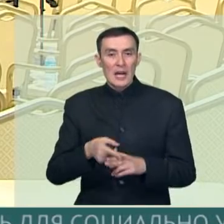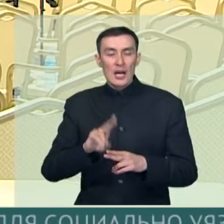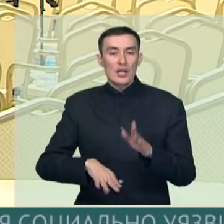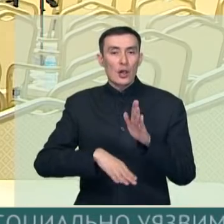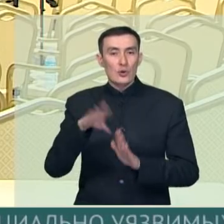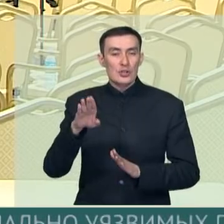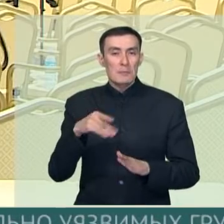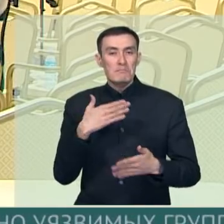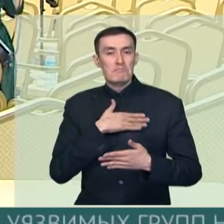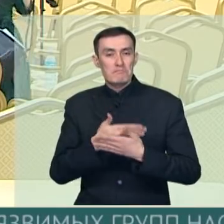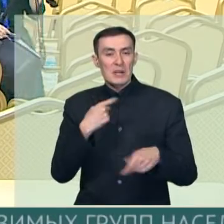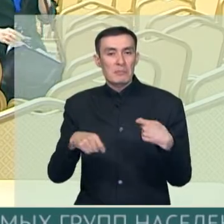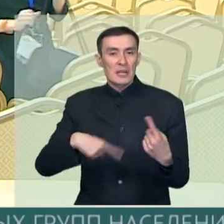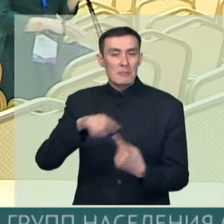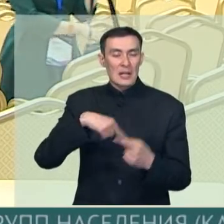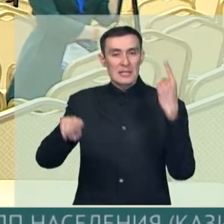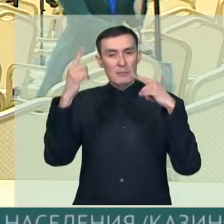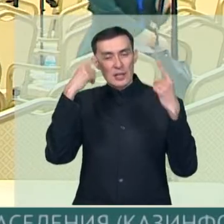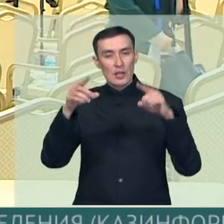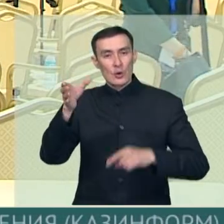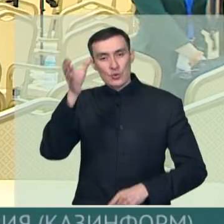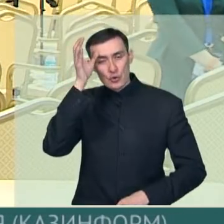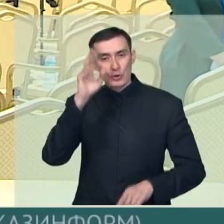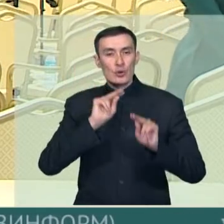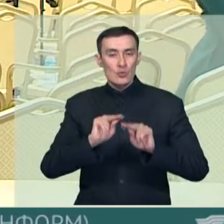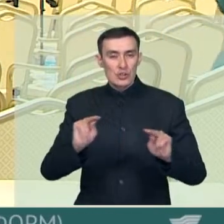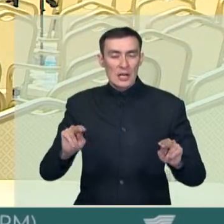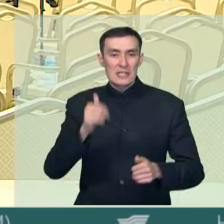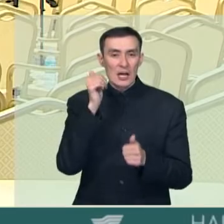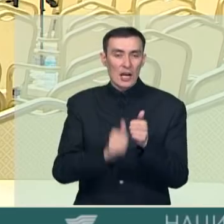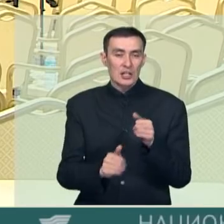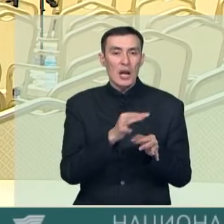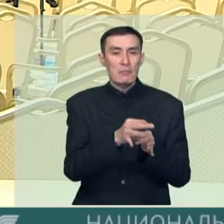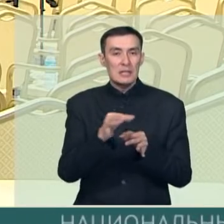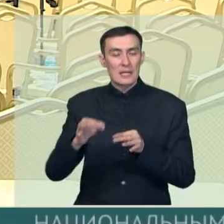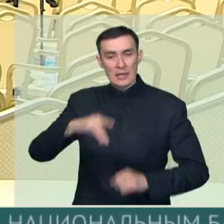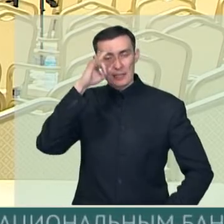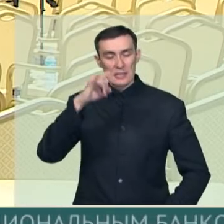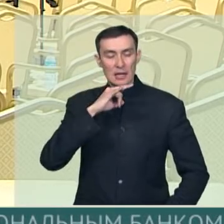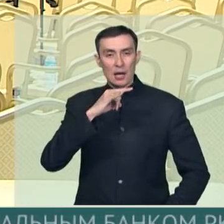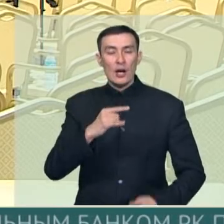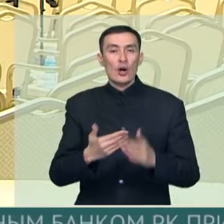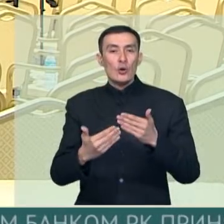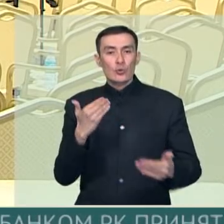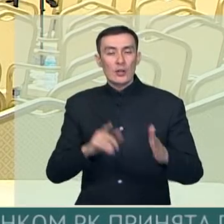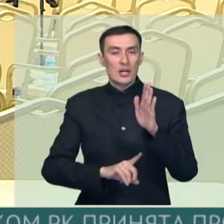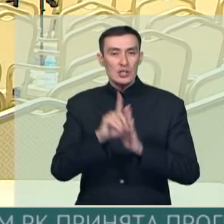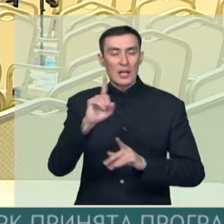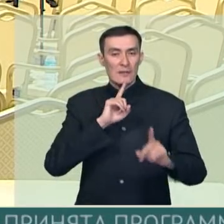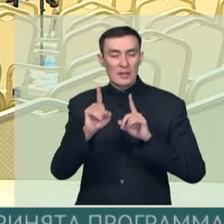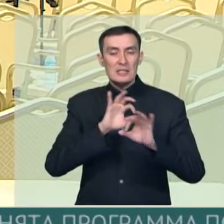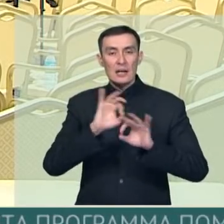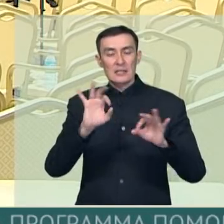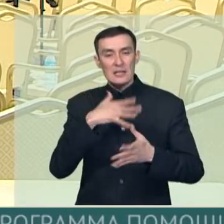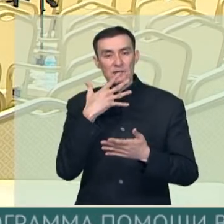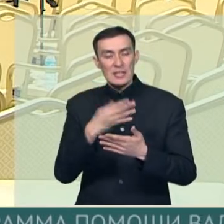лучшие предприниматели, изобретатели, ученые и учителя из каждого региона страны. До начала конференции они поделились с